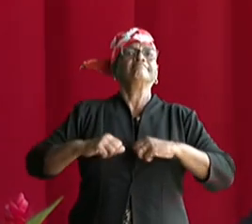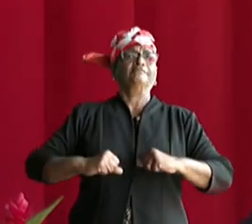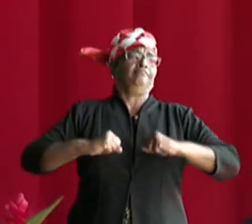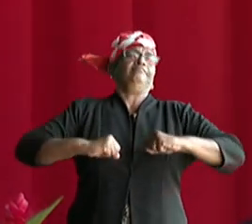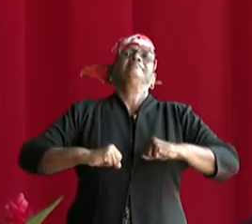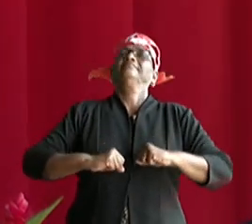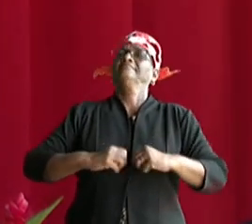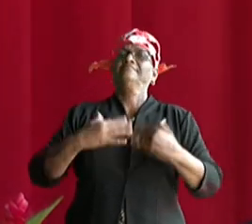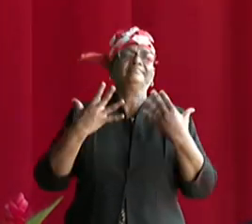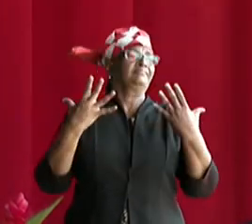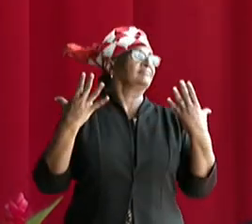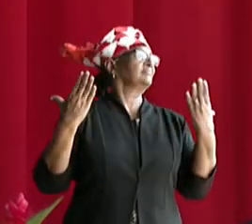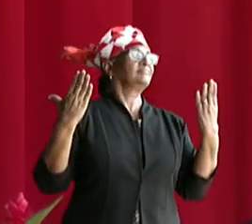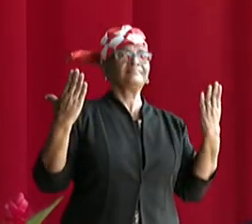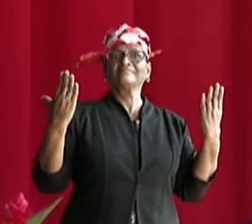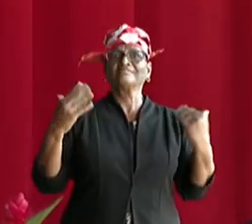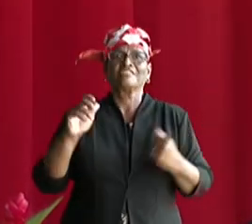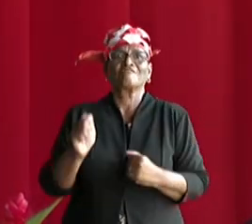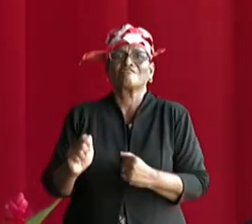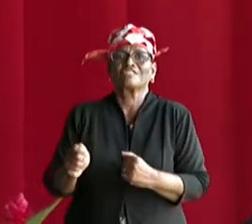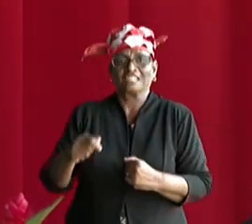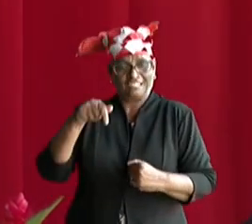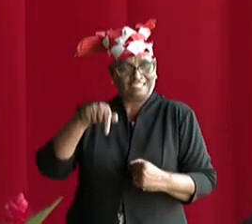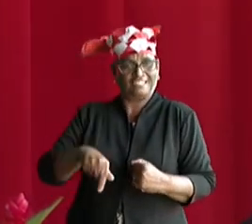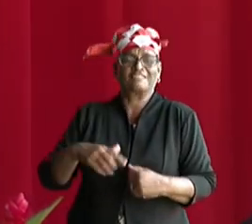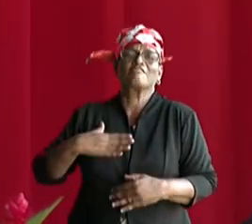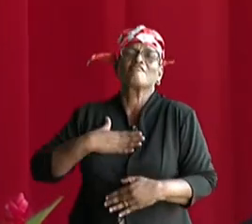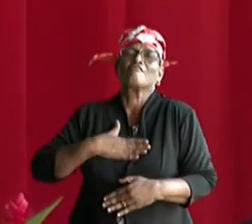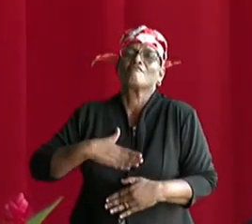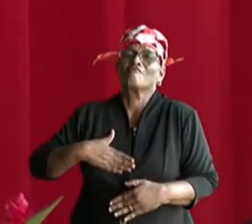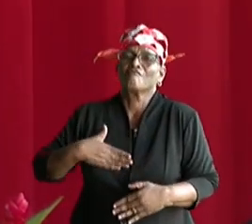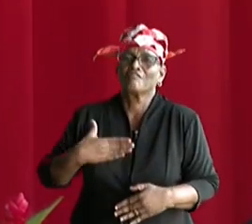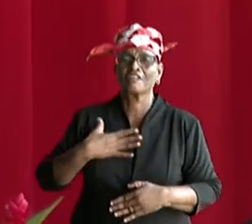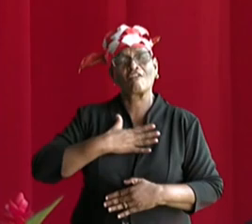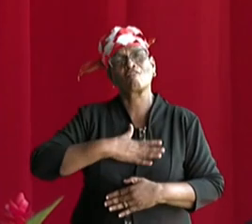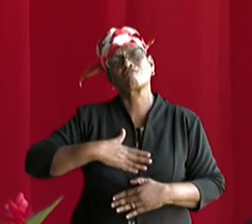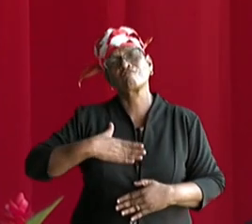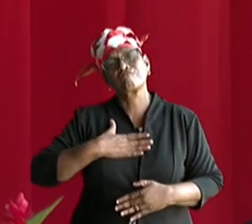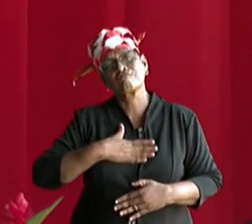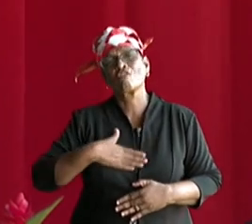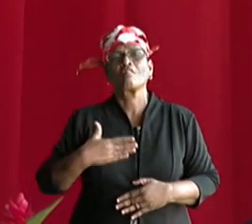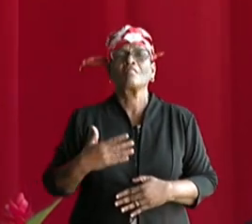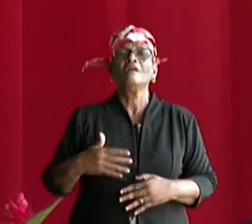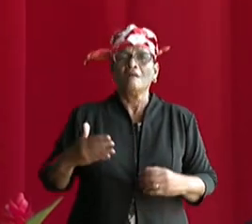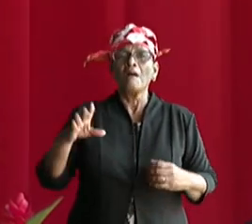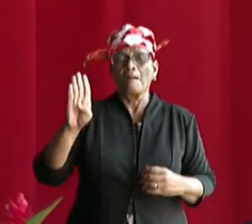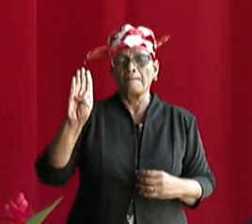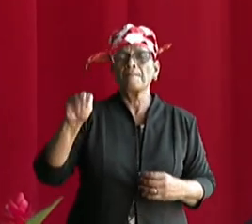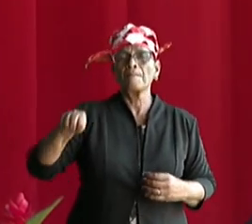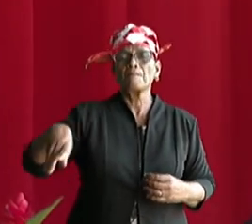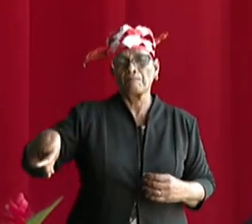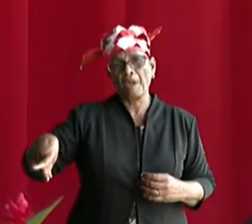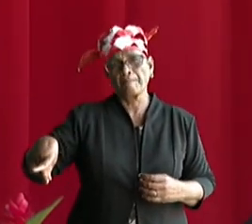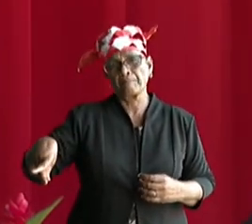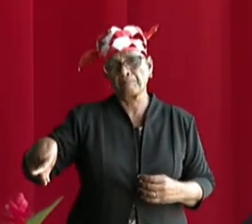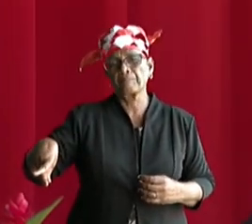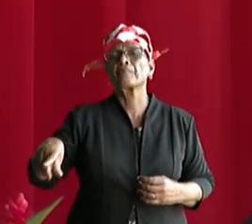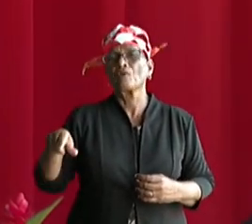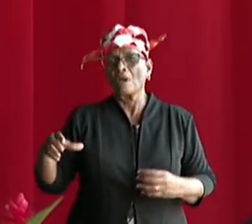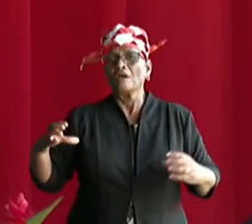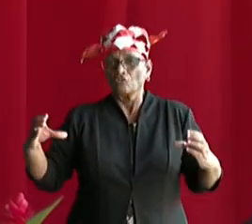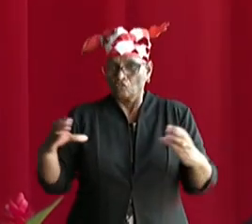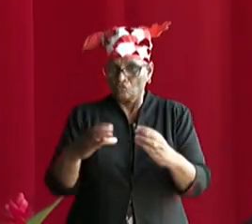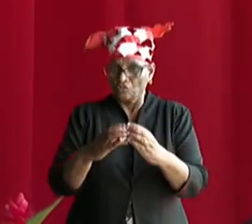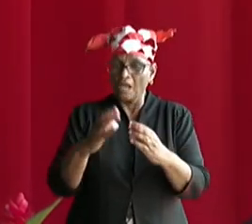de voorzitter, in deze gemoedstoestand of met deze feeling willen wij namens de BEP-fractie Alas Ranamang